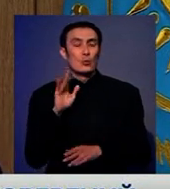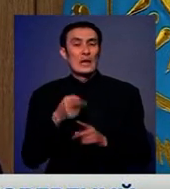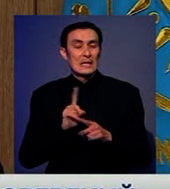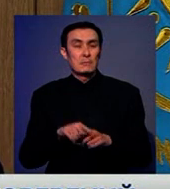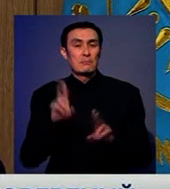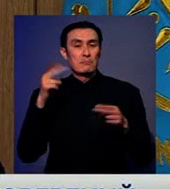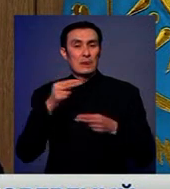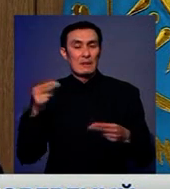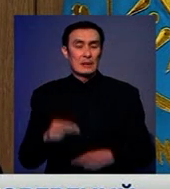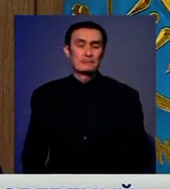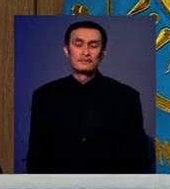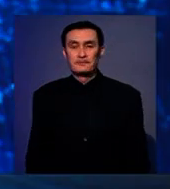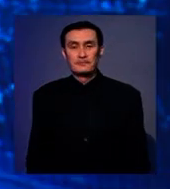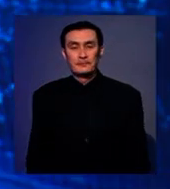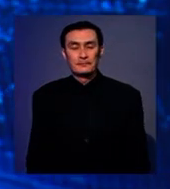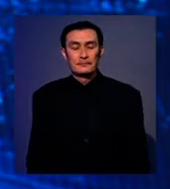правилами.